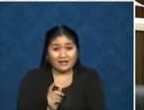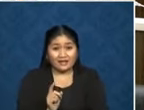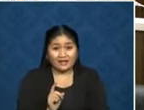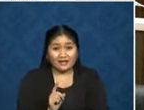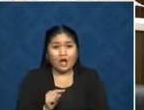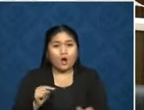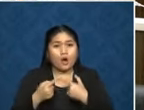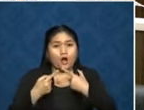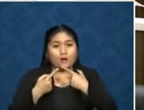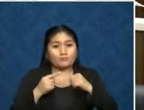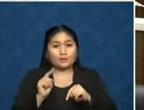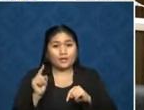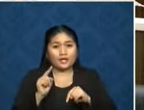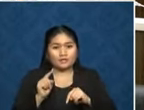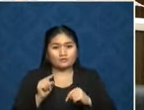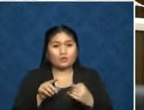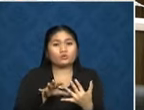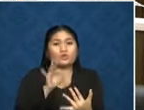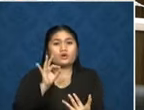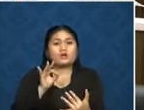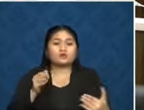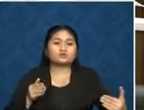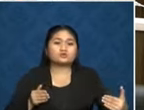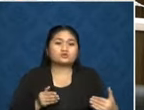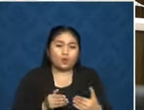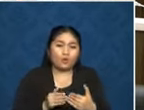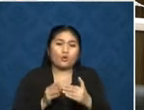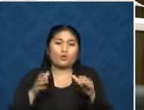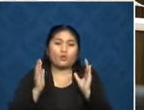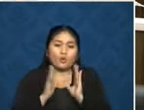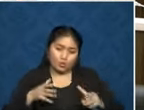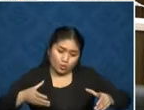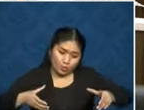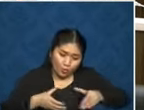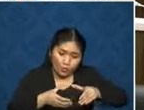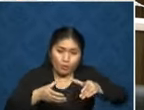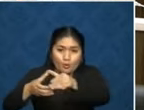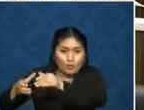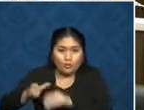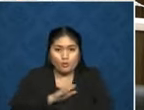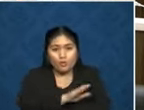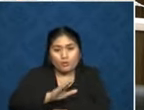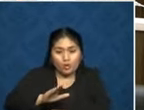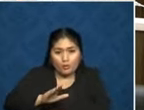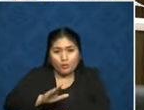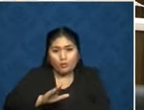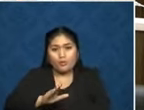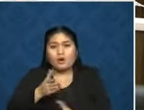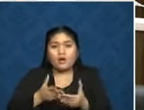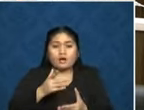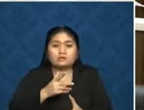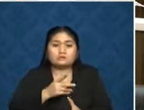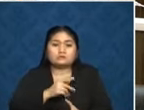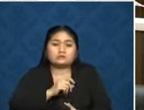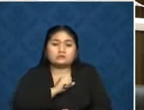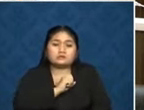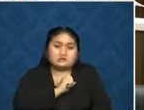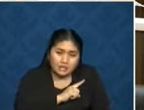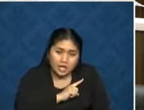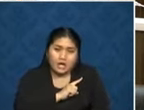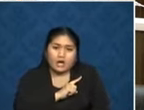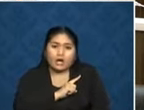คำตอบออกมาเนี่ยมันถูกเลือกไปถูกใช้กับคนบางกลุ่มบาง เชื้อชาติบางศาสนาบางเพ